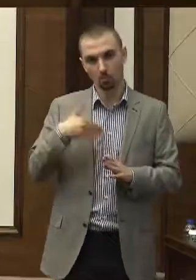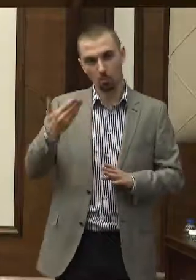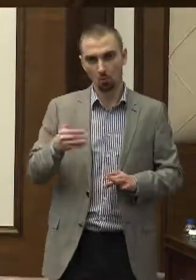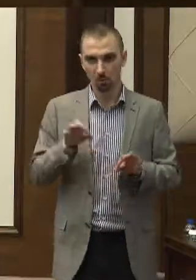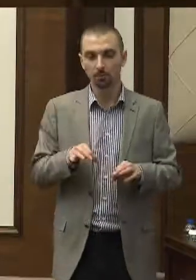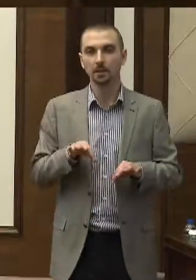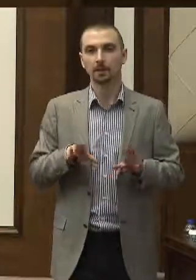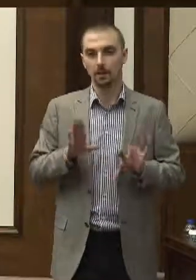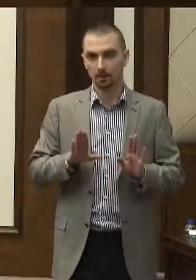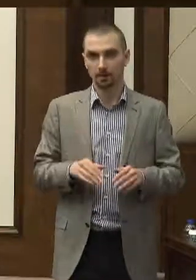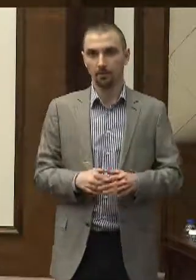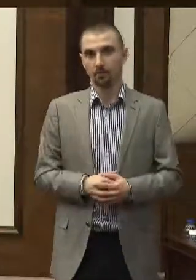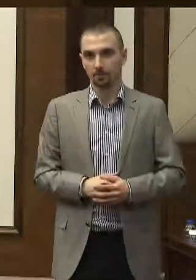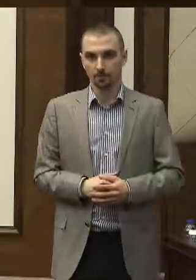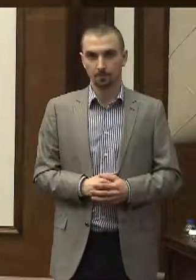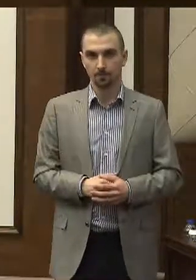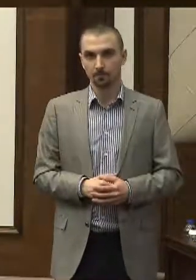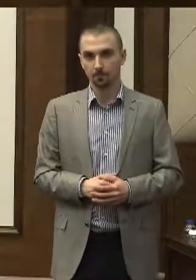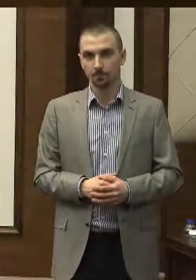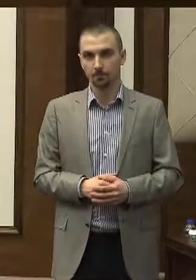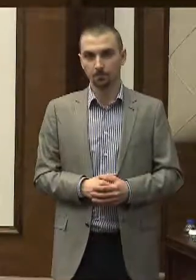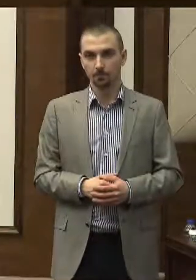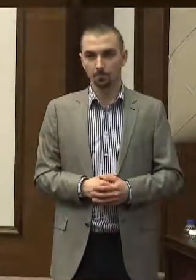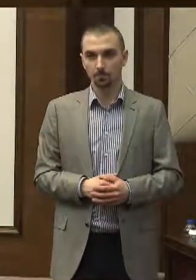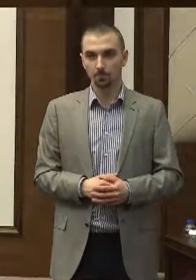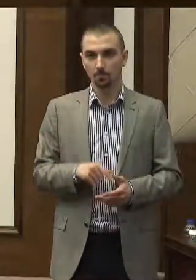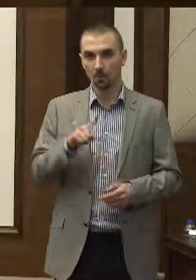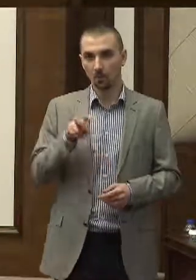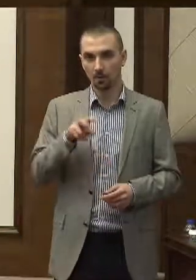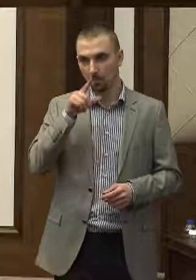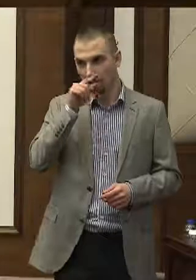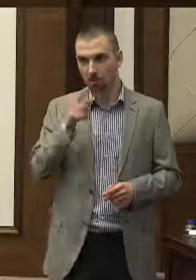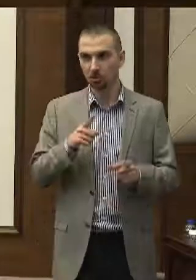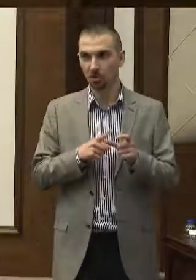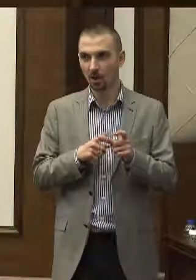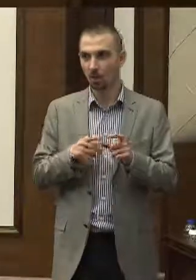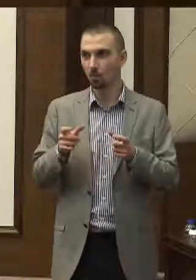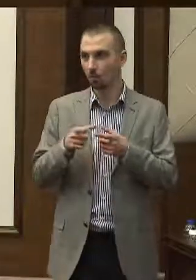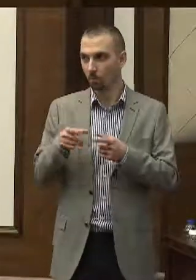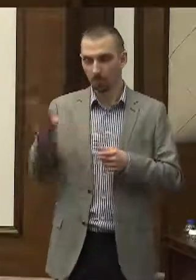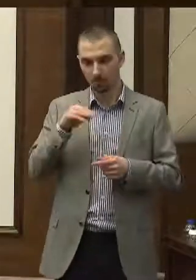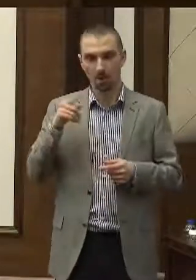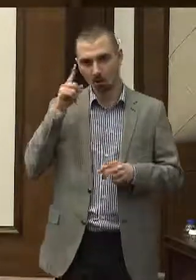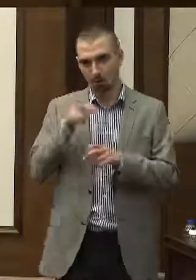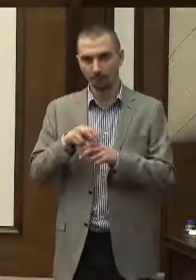konudaki tabii ki 18 Mart Çanakkale şehitlerini grup başkanları tabii ki anacak.